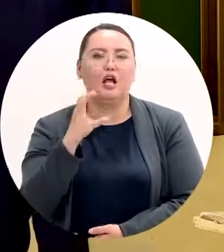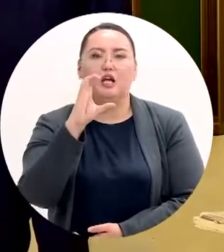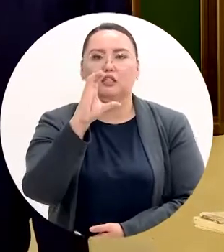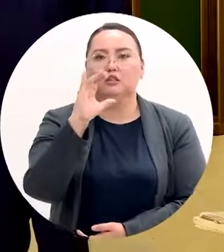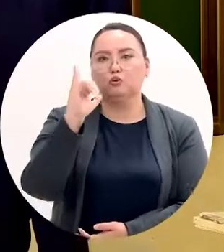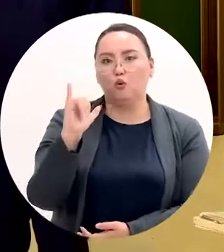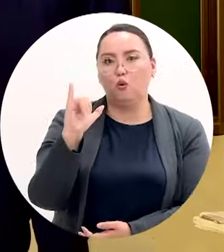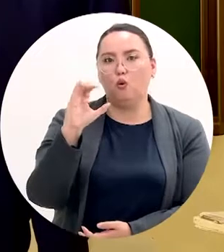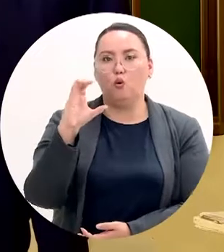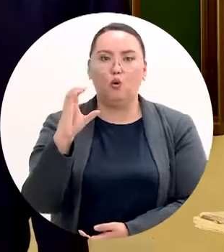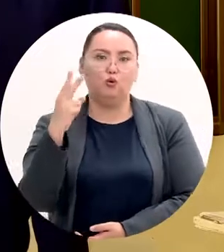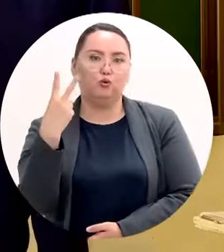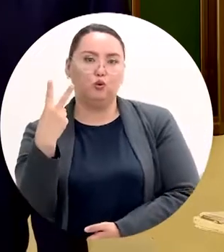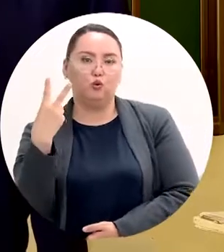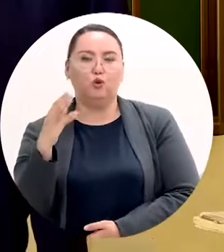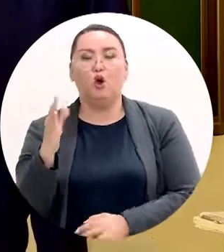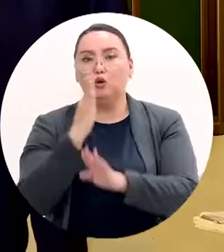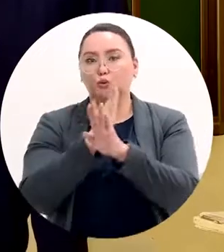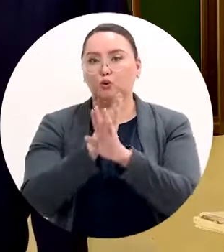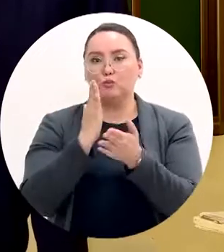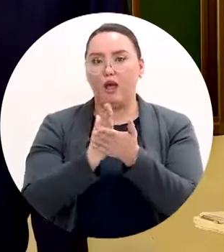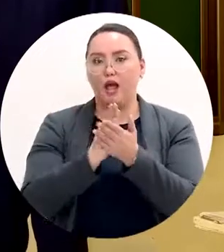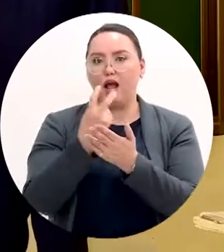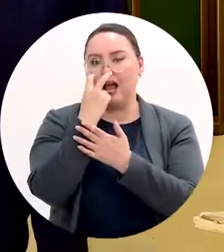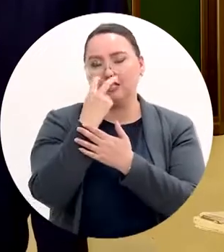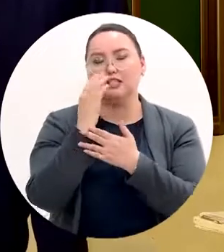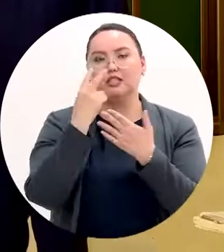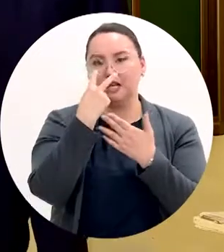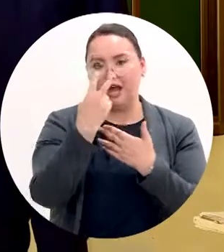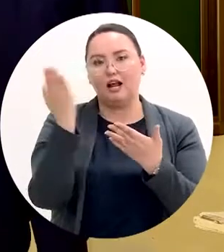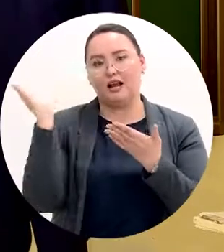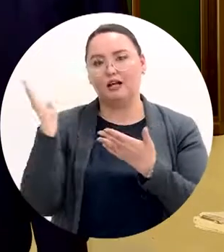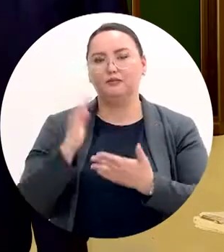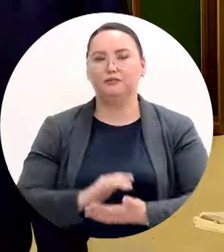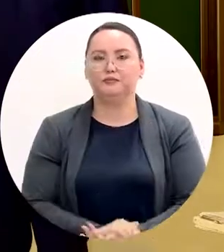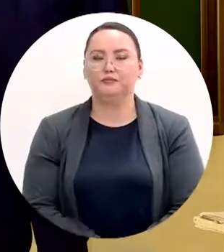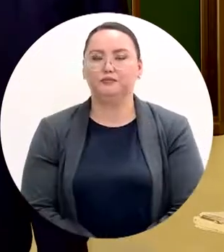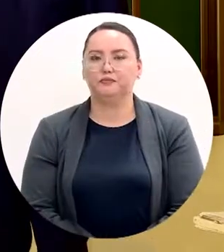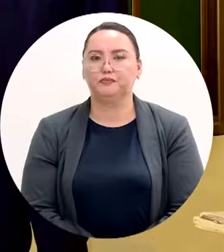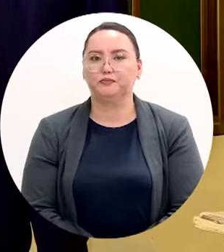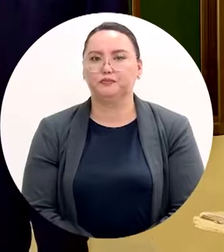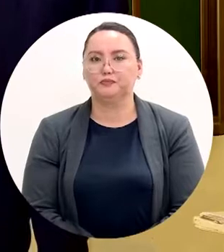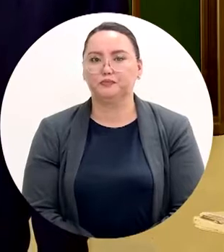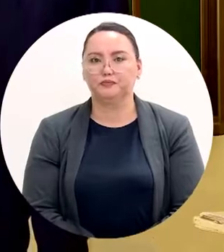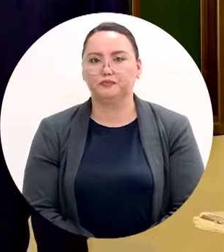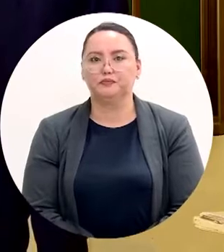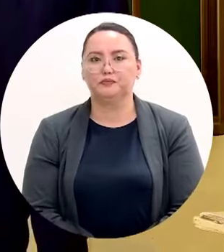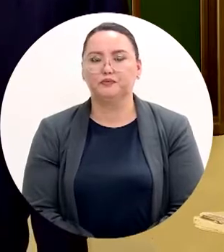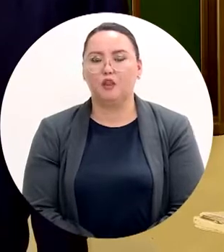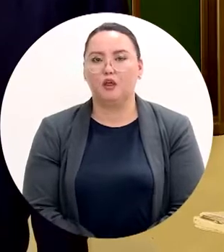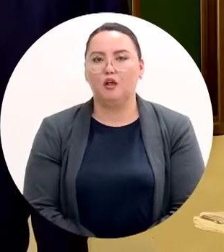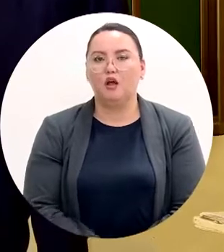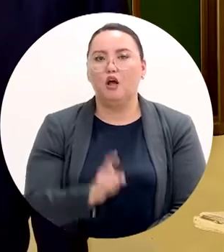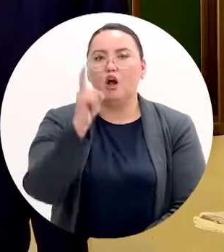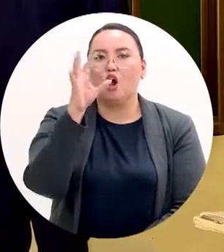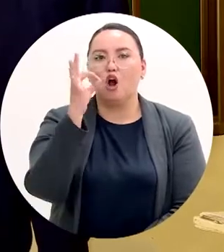Цас гэдгийг цаа язгуур маань цагаан гэдэг үгийн цаа язгуурынд явж байна. Суу гэдэг мань болохоор шингэн зүйлийг илтгэж байгаа бүтээвэр